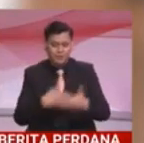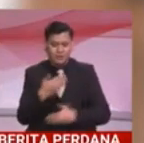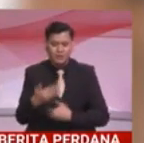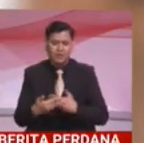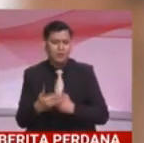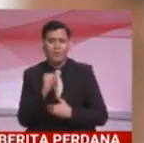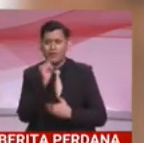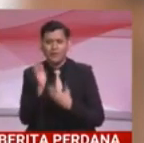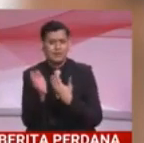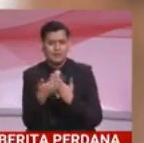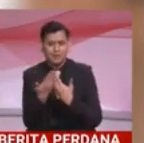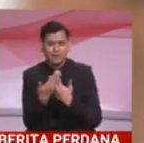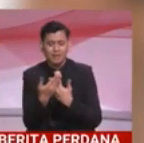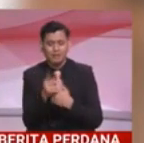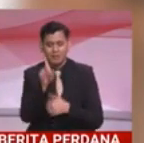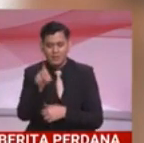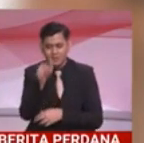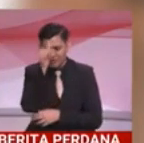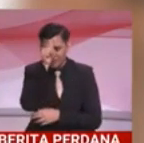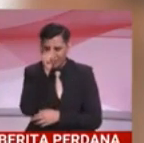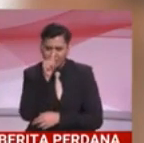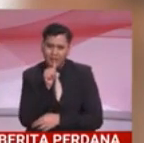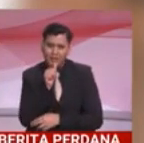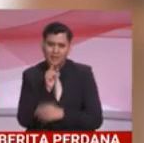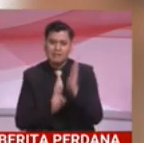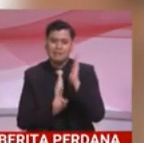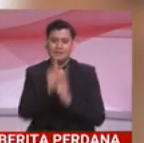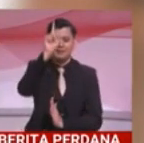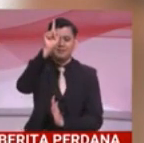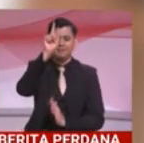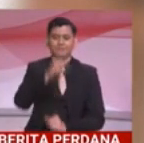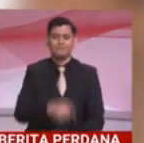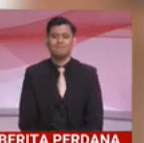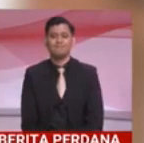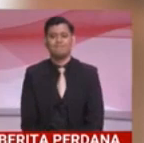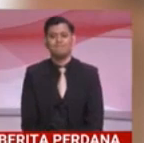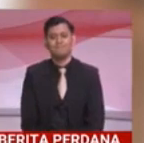dan memerlukan kesabaran yang tinggi.